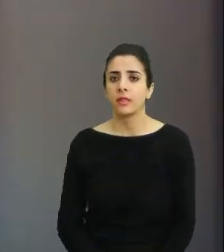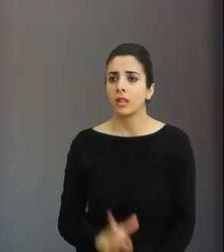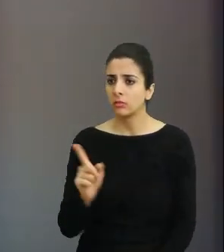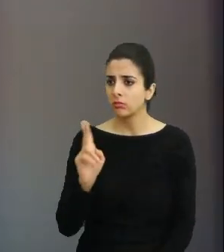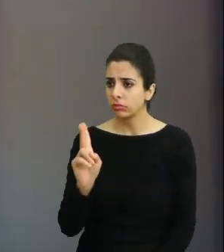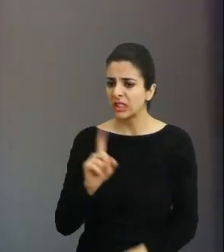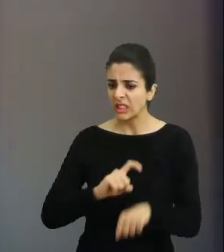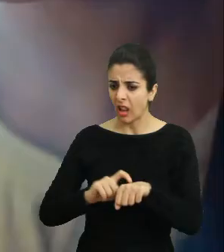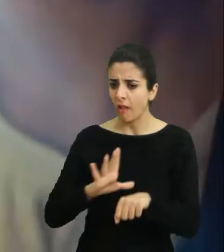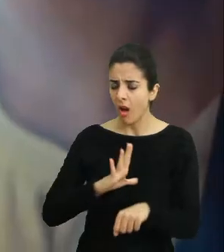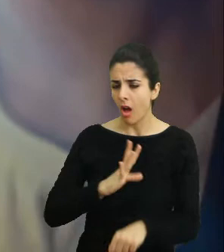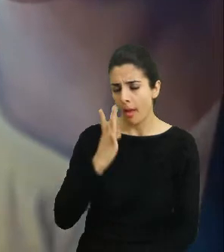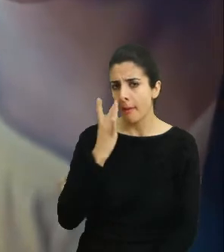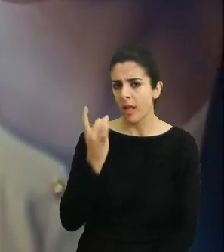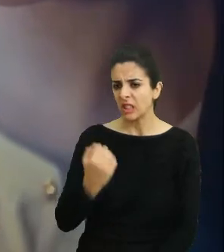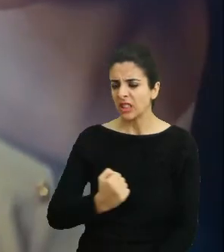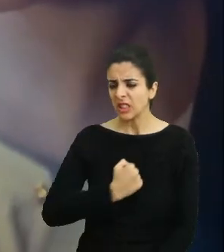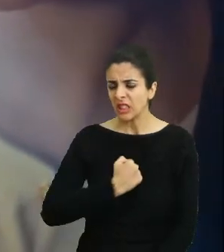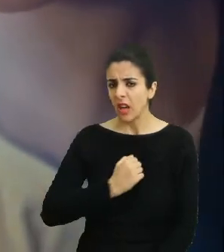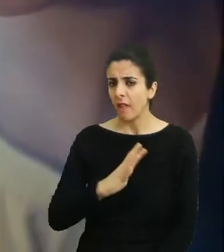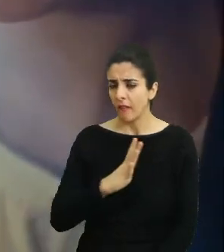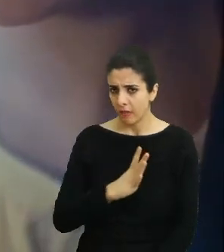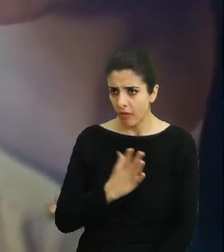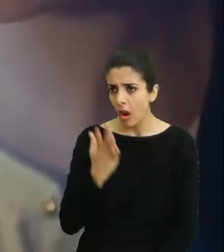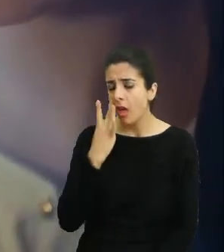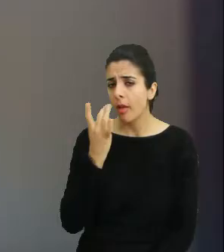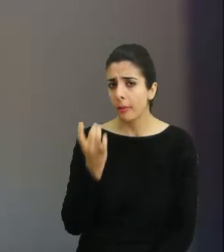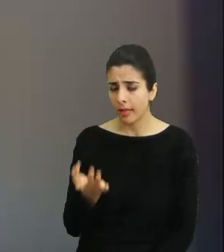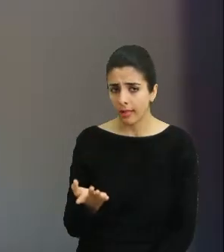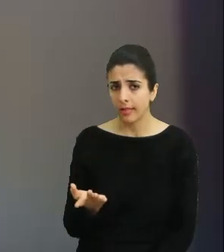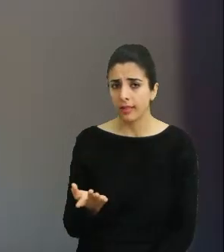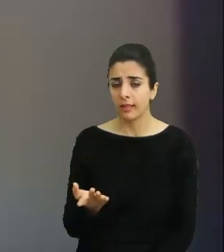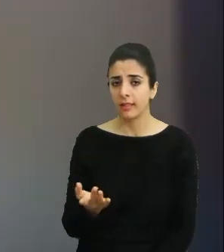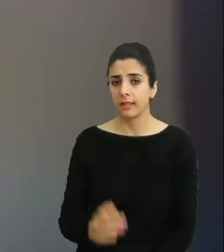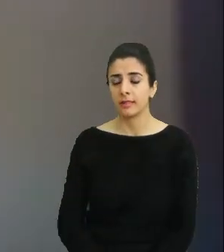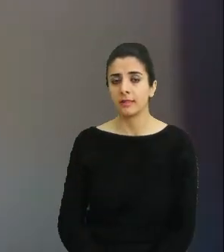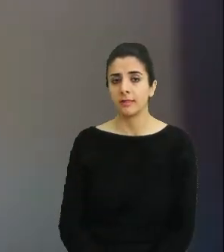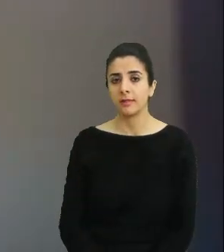Sinirlisin belli. Canın sıkılmış belli.